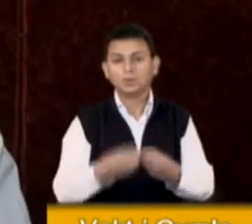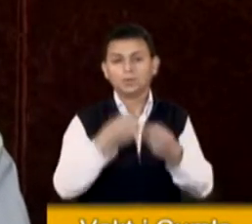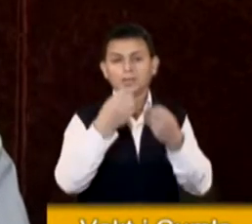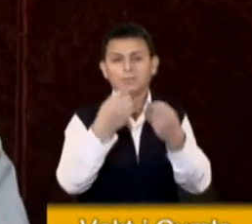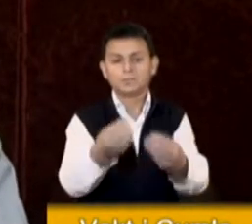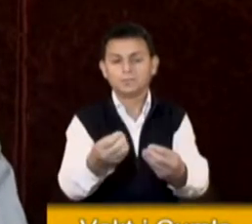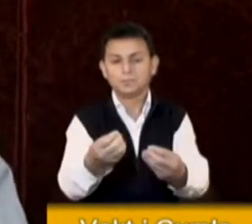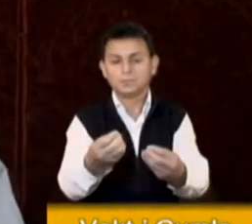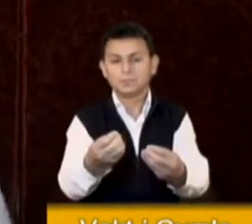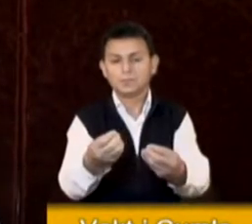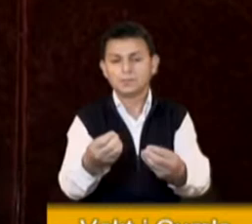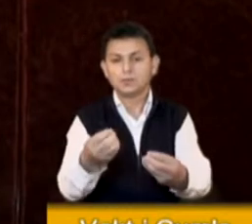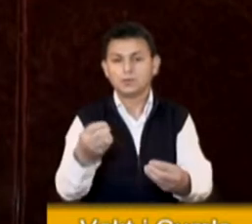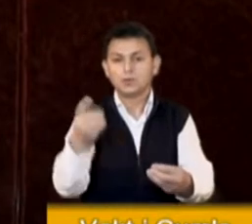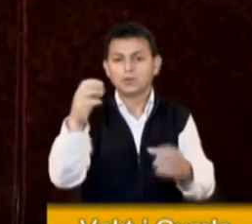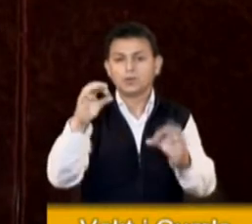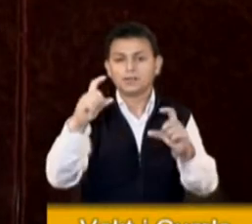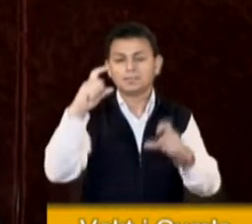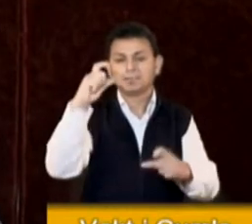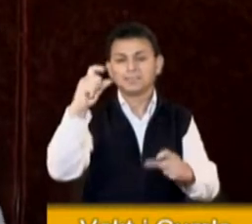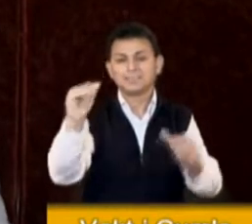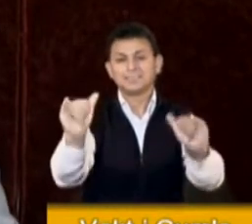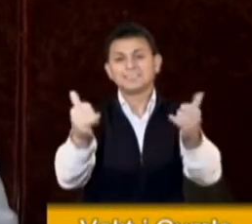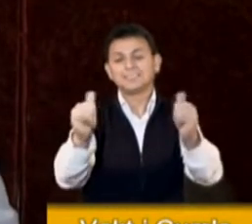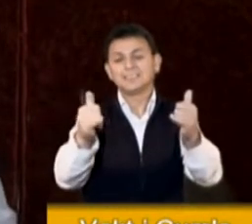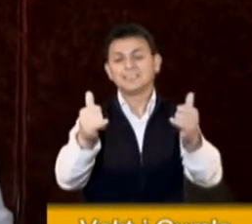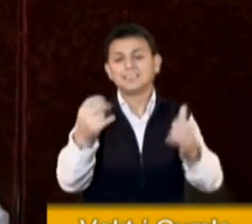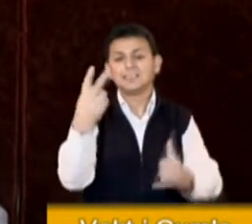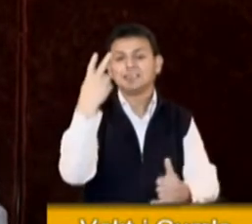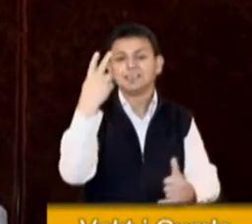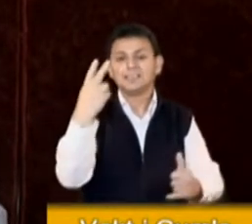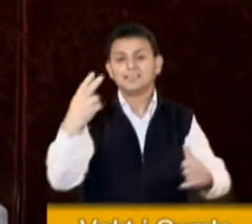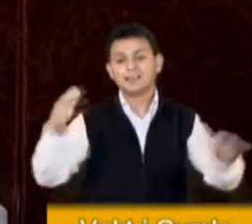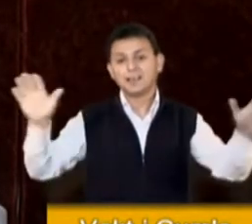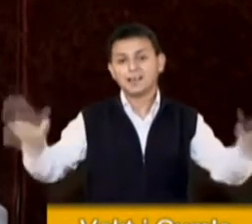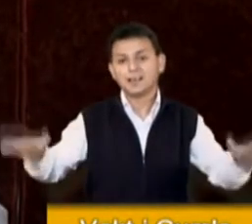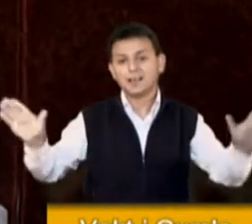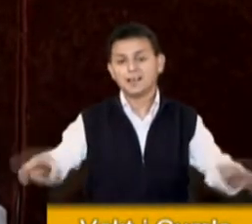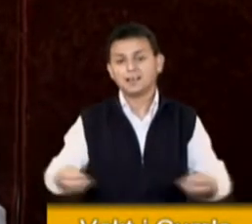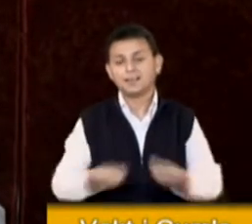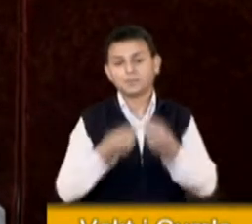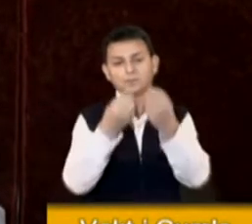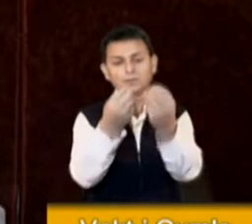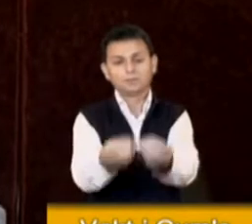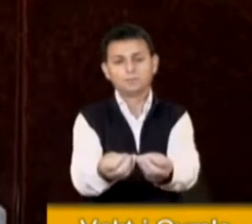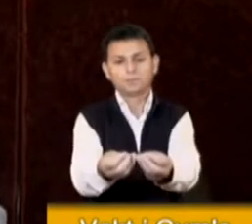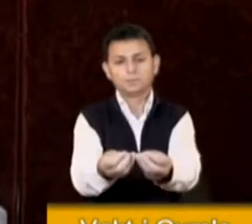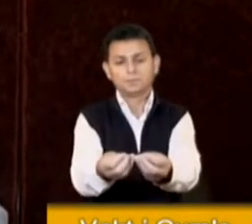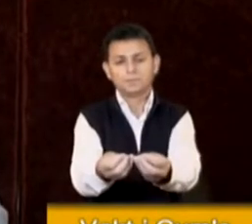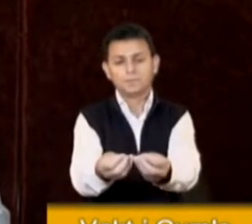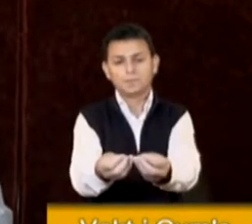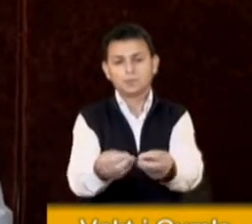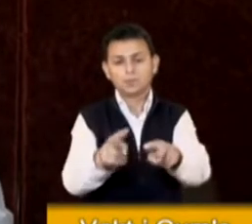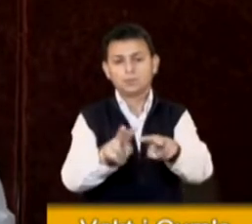diye ifade ettiğinden dolayı Cafer-i Tayyar ismini alan Cafer bin Ebu Talip, Muhte Savaşı'nda şehit